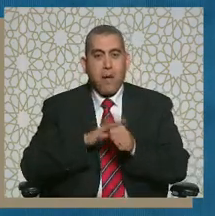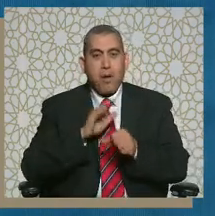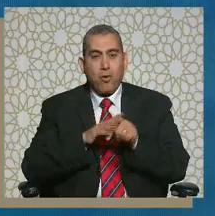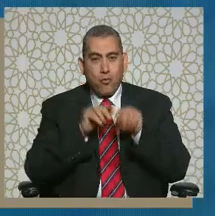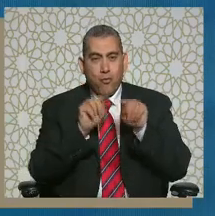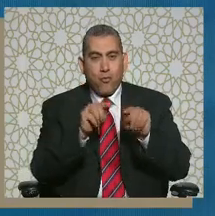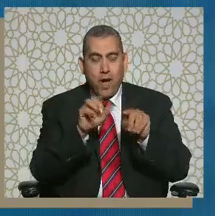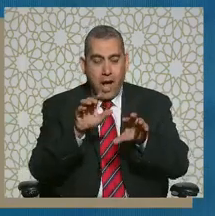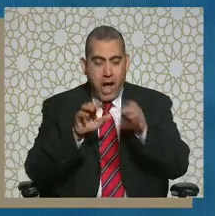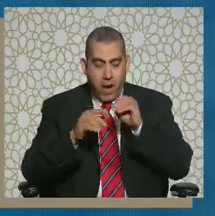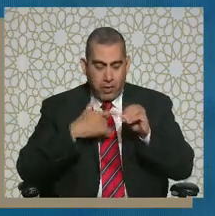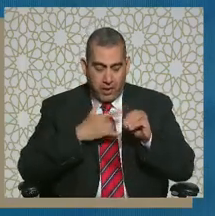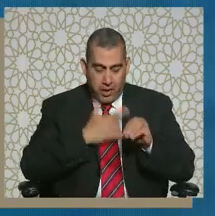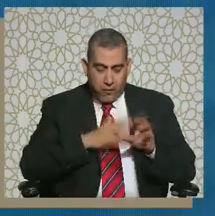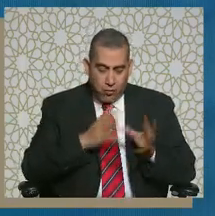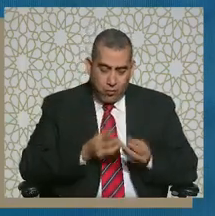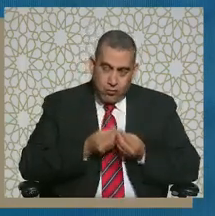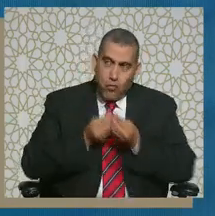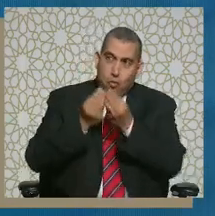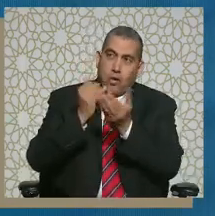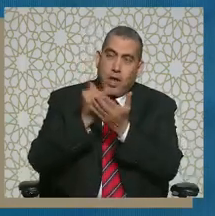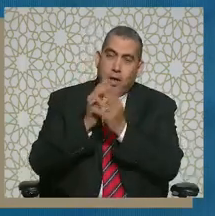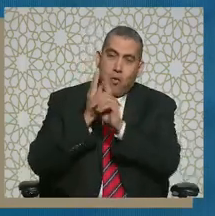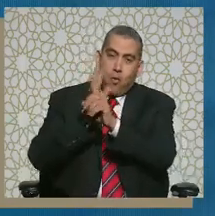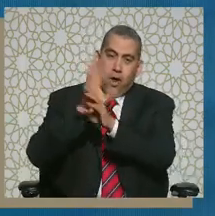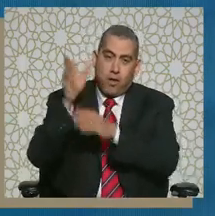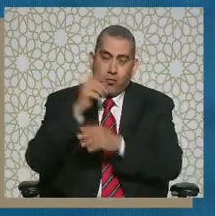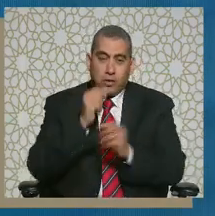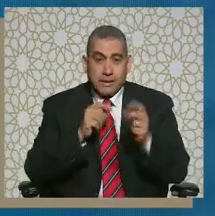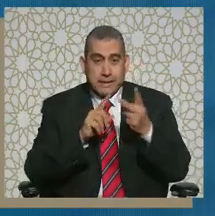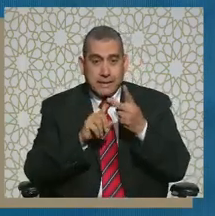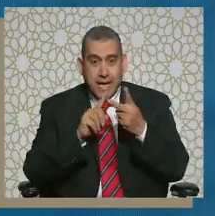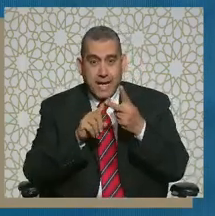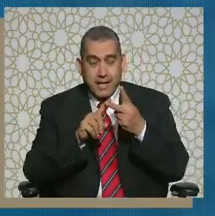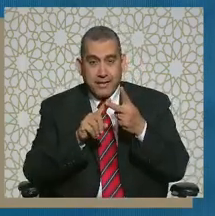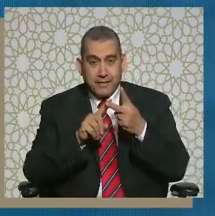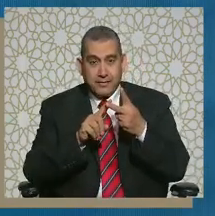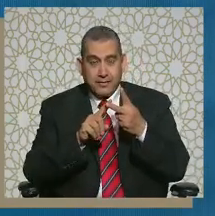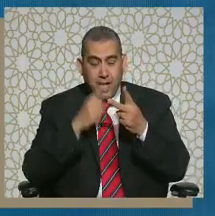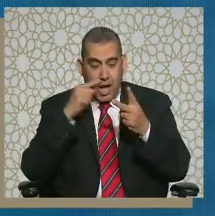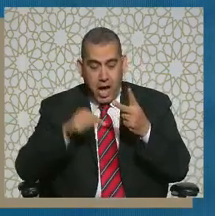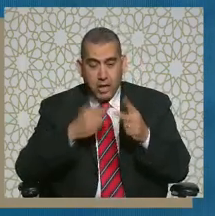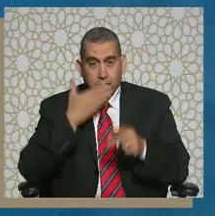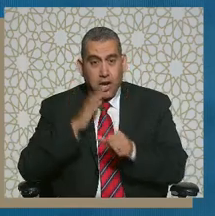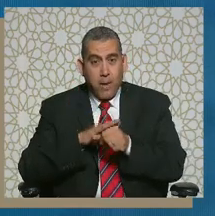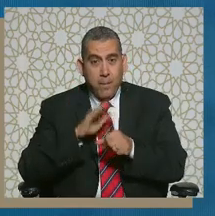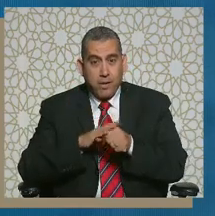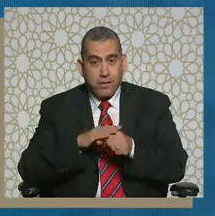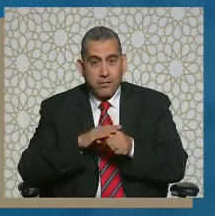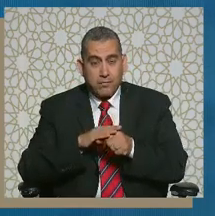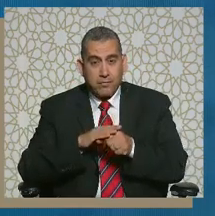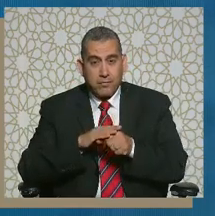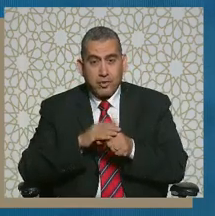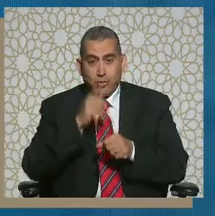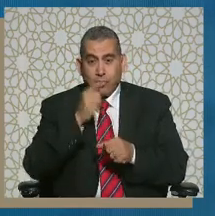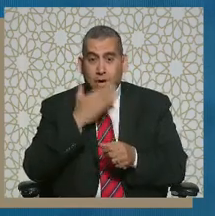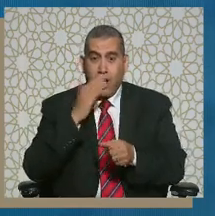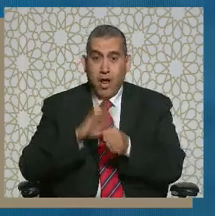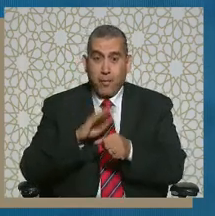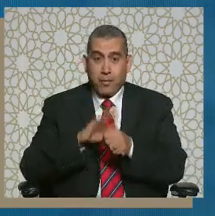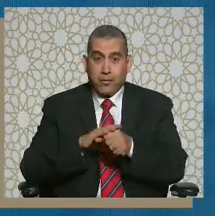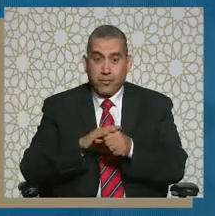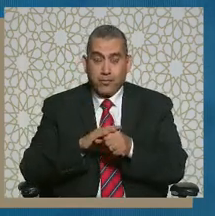اخذ نفسه الى الله والصنف الثاني اللي بيعيش في رمضان فاذا قالوا رمضان